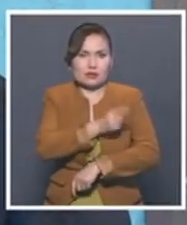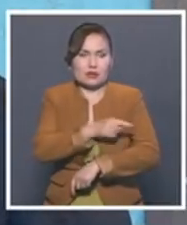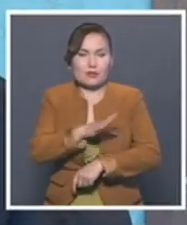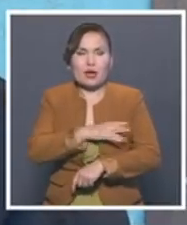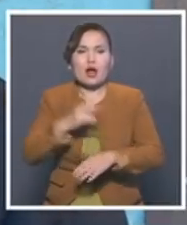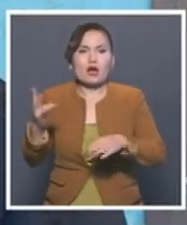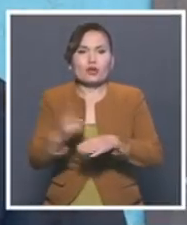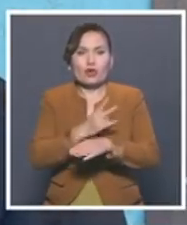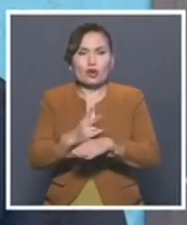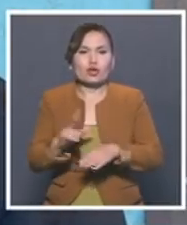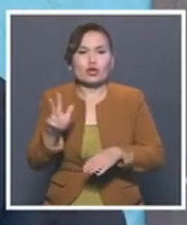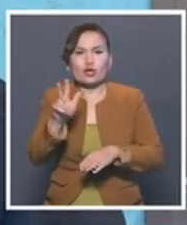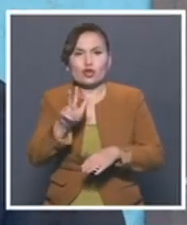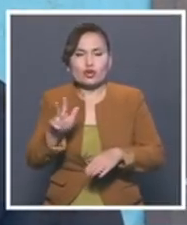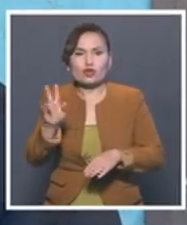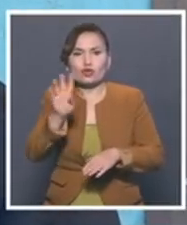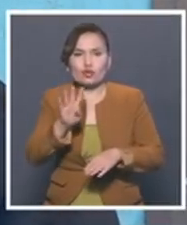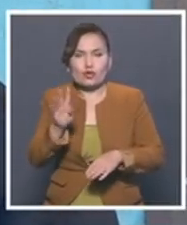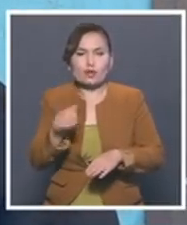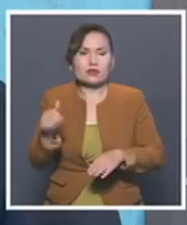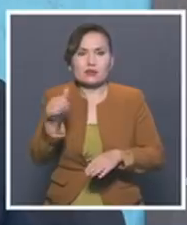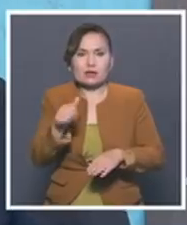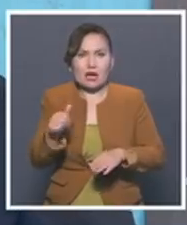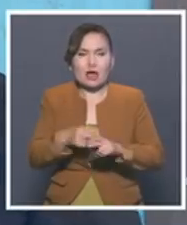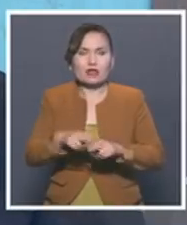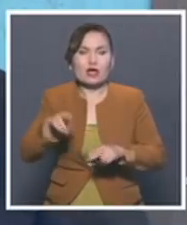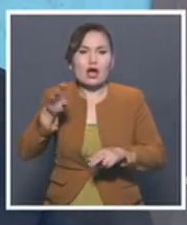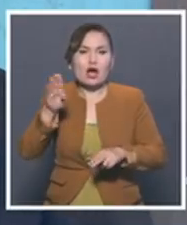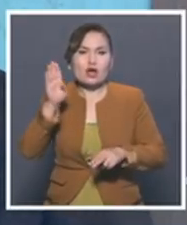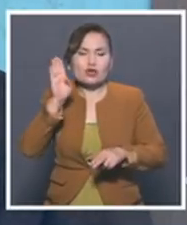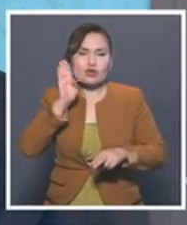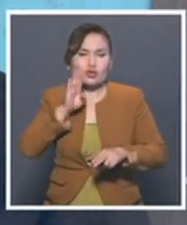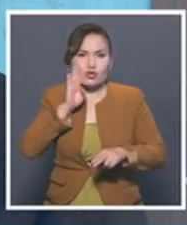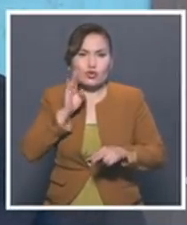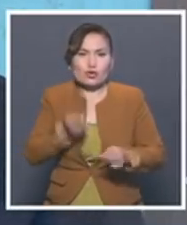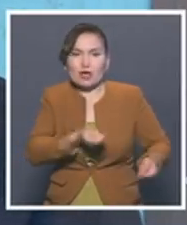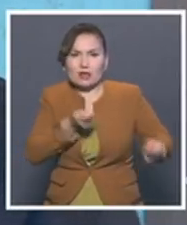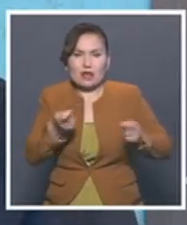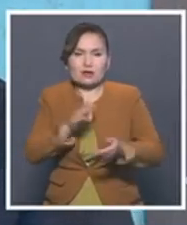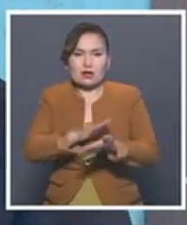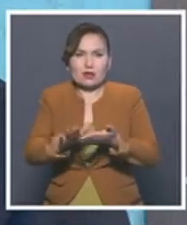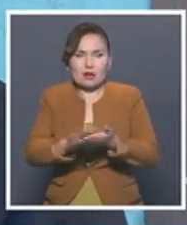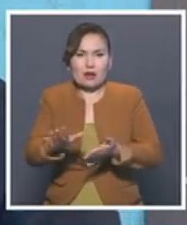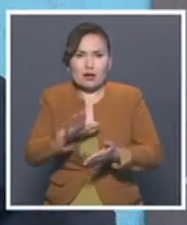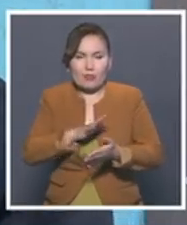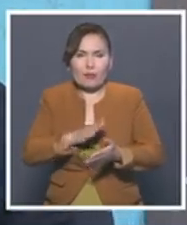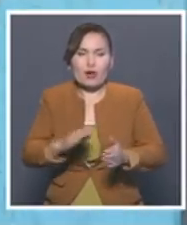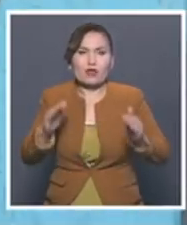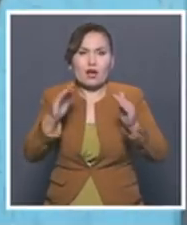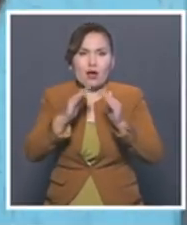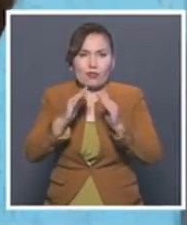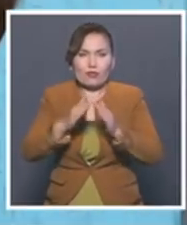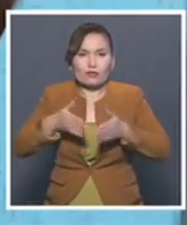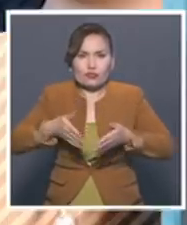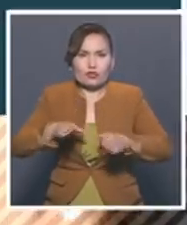Түнімен 3 сағат, 4 сағат ба түнімен әртүр су тасумен болдық. Подъезд түгел кетті, лифт